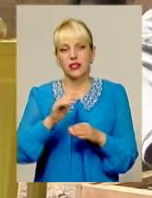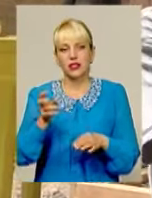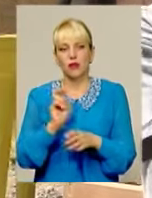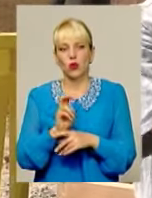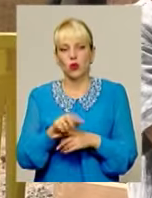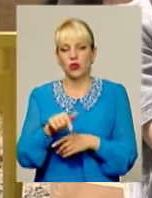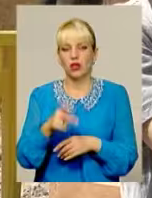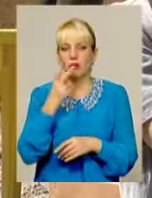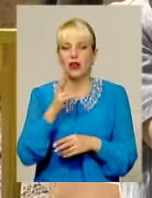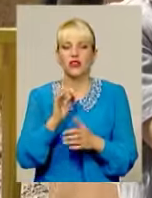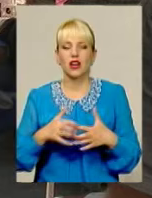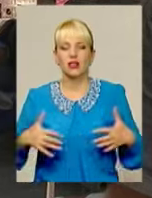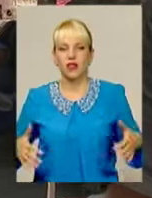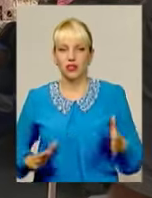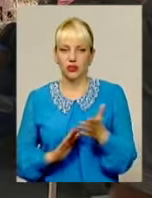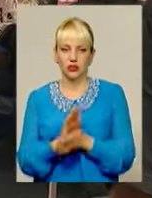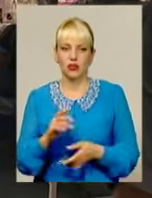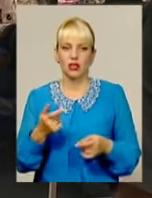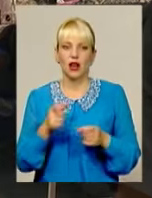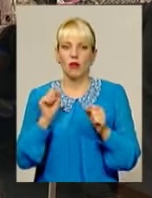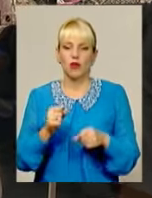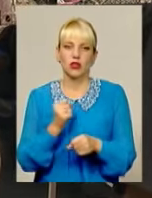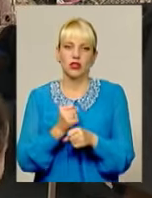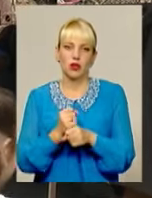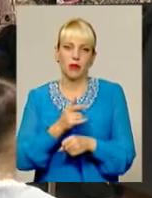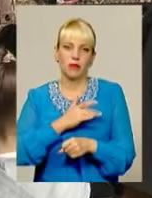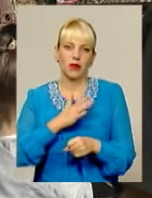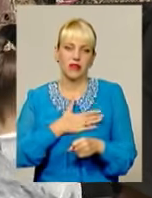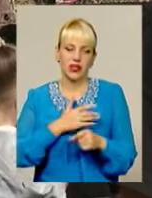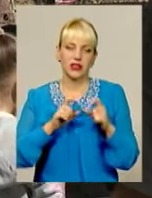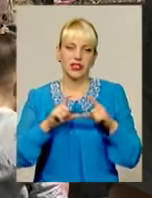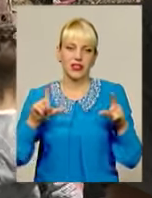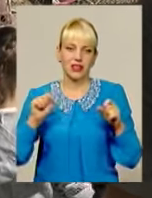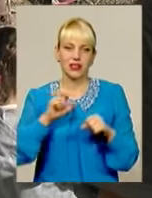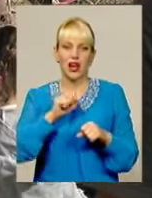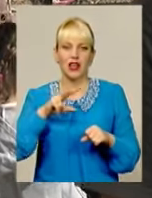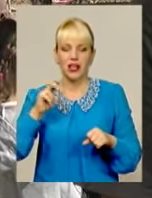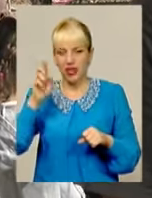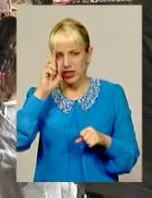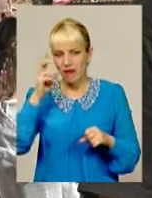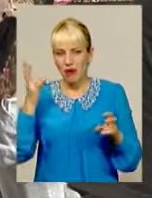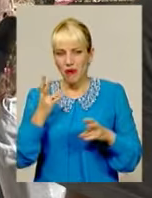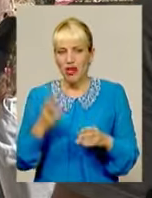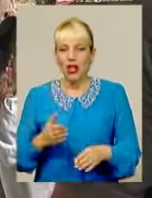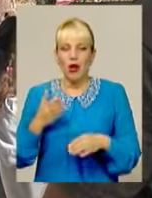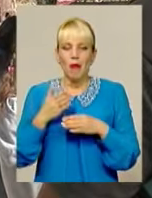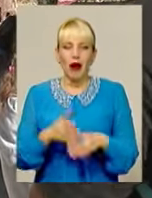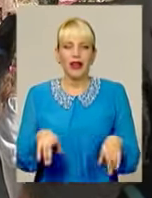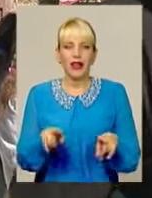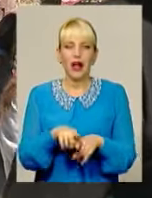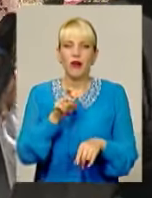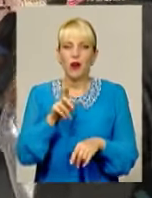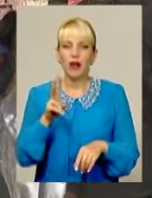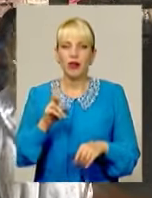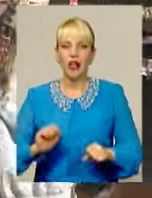бачать, як тварини ростуть». «Можна зробити, як і приватний заклад, але держава повинна все одно допомагати таким людям, які